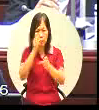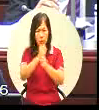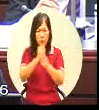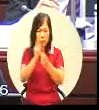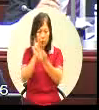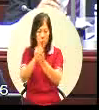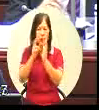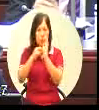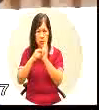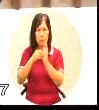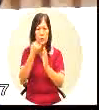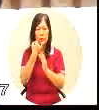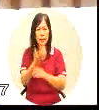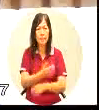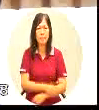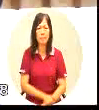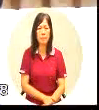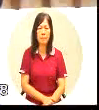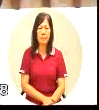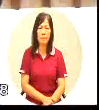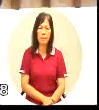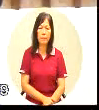员做说明，谢谢。